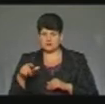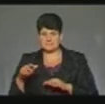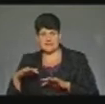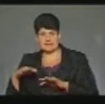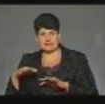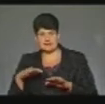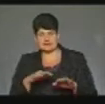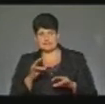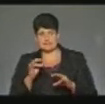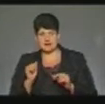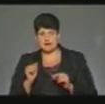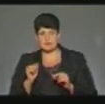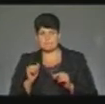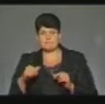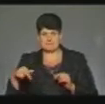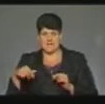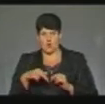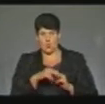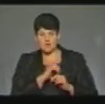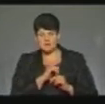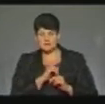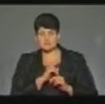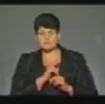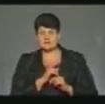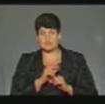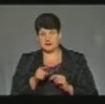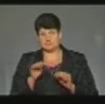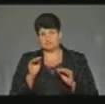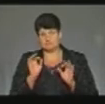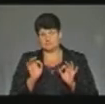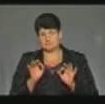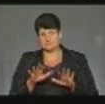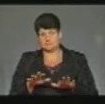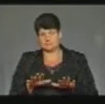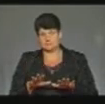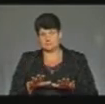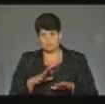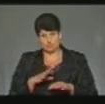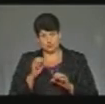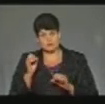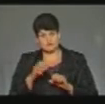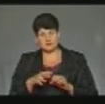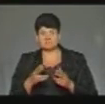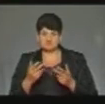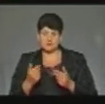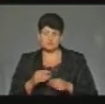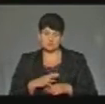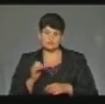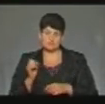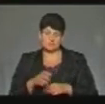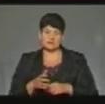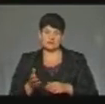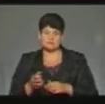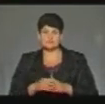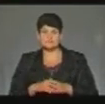на пішохідному переході іменно, тобто в встановленому місці. Він був освітлений? Так, він був освітлений. От.